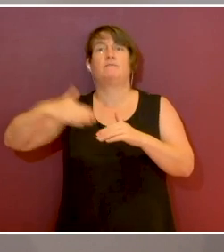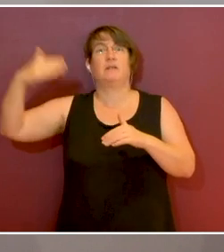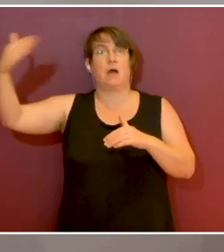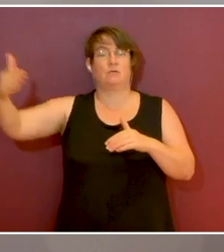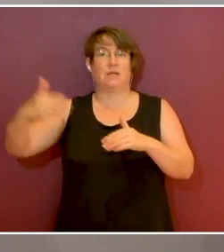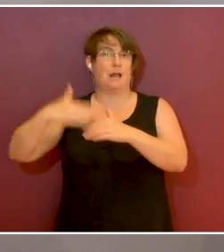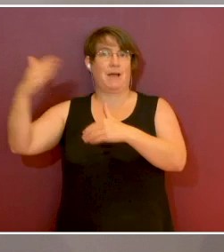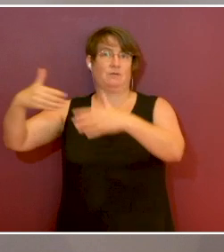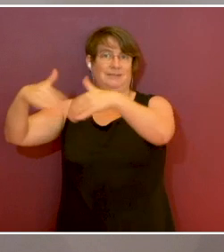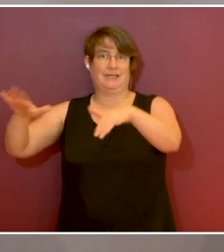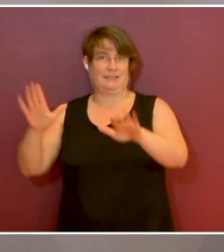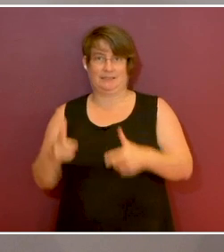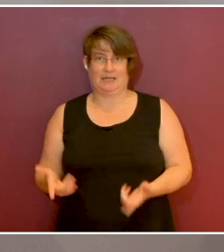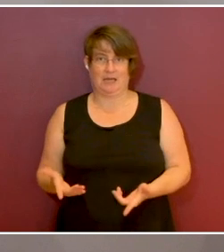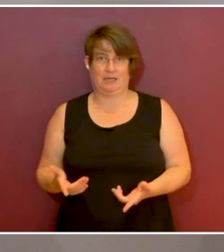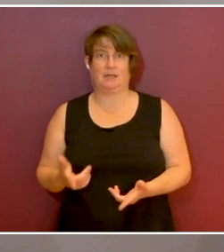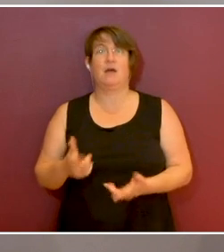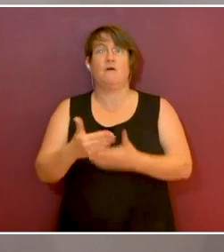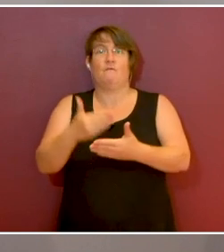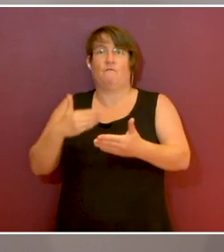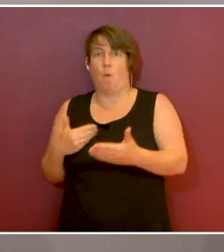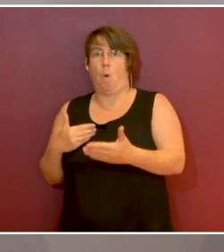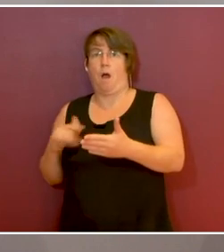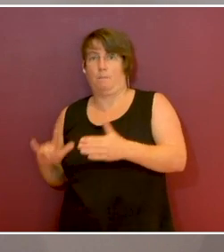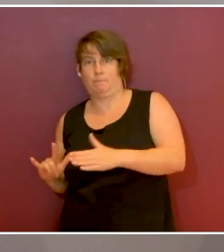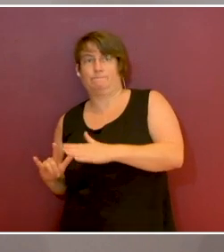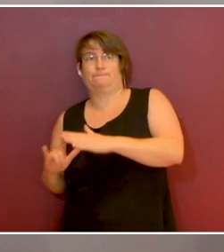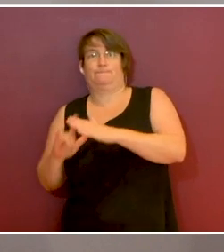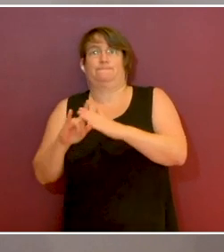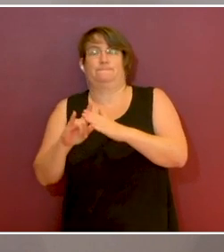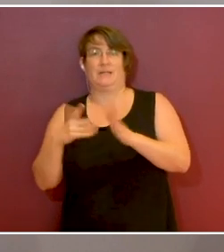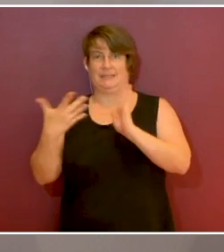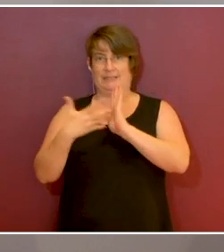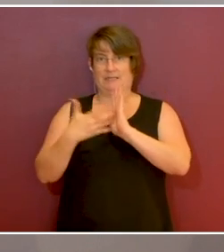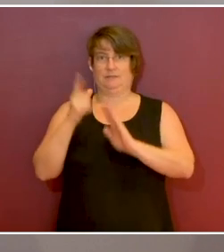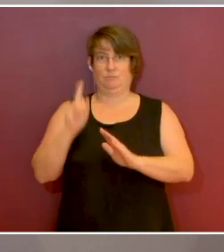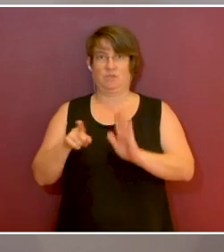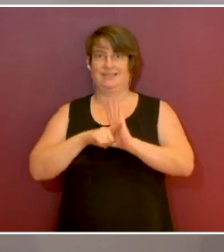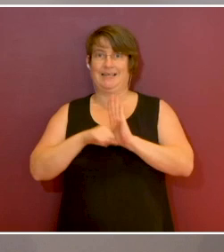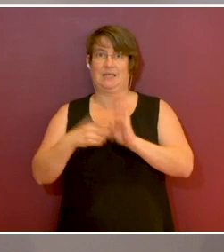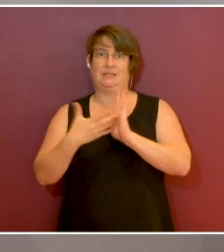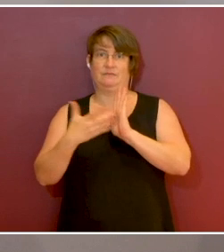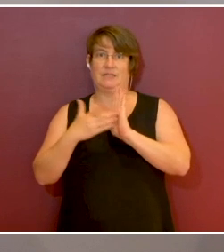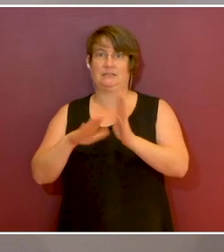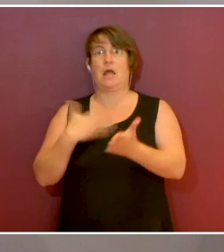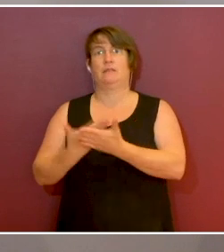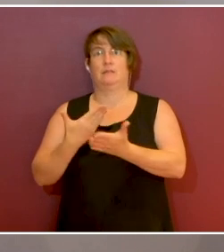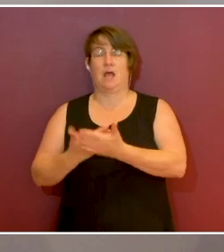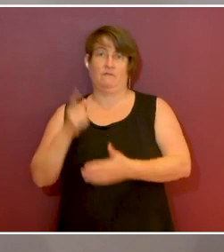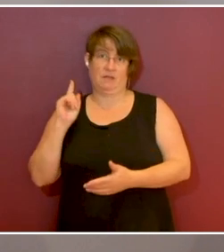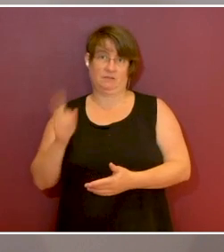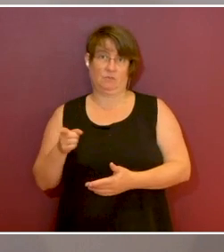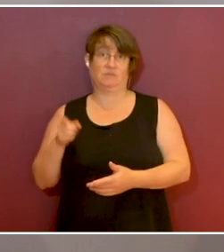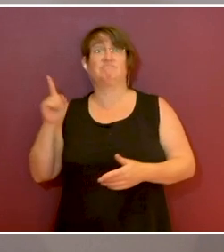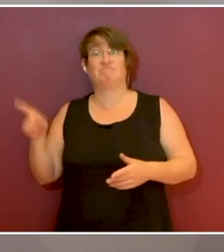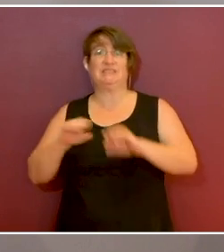ich dann mich vor Abflug testen lassen muss und einen Negativtest nachweisen muss. Und das ist eine ganz andere Situation,